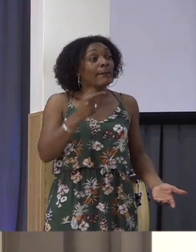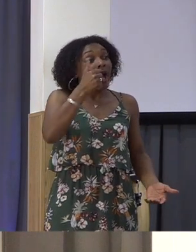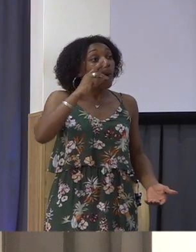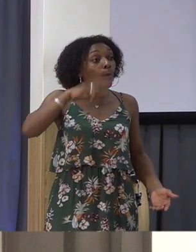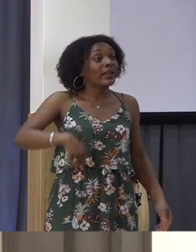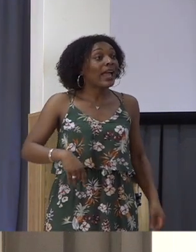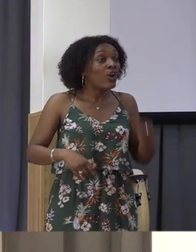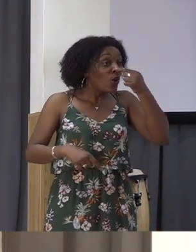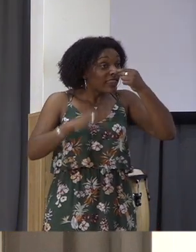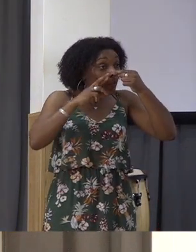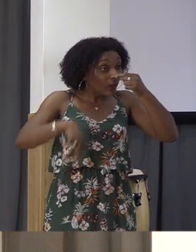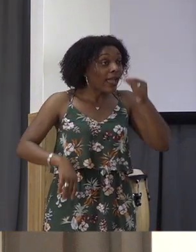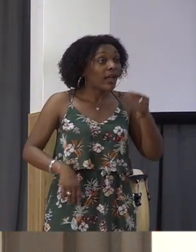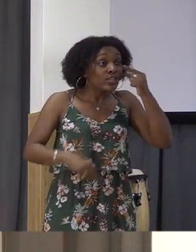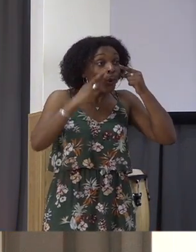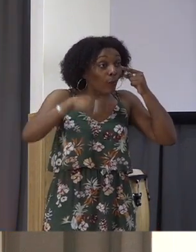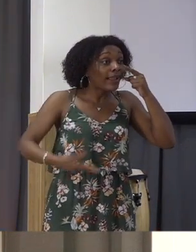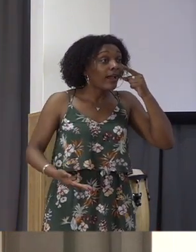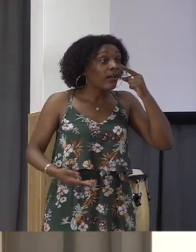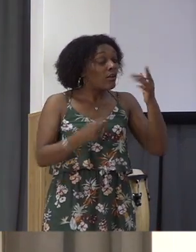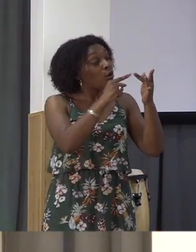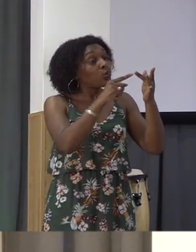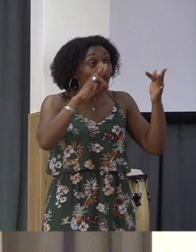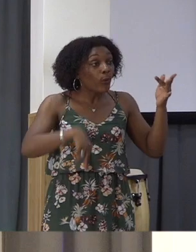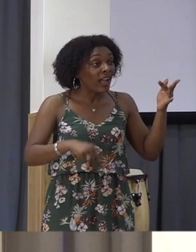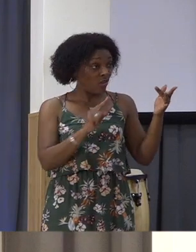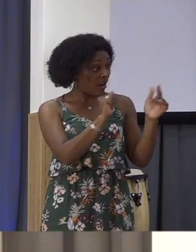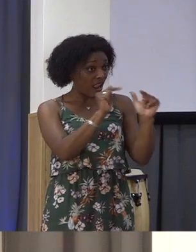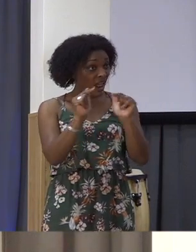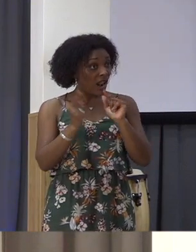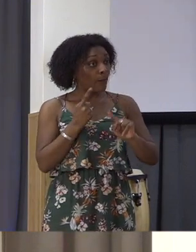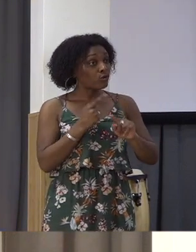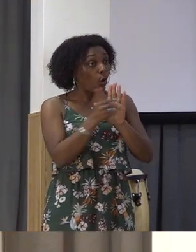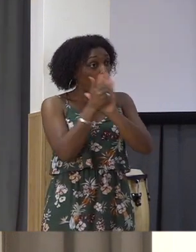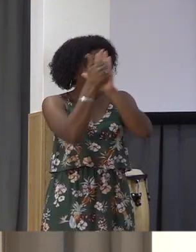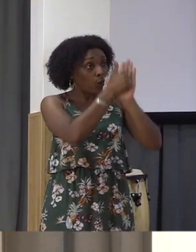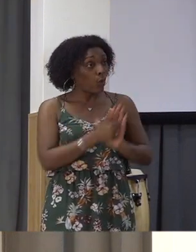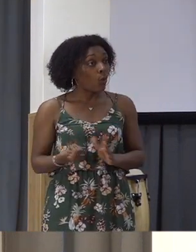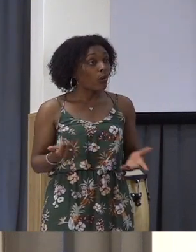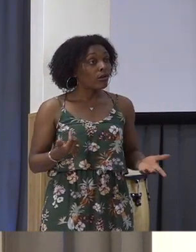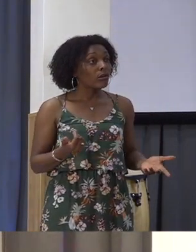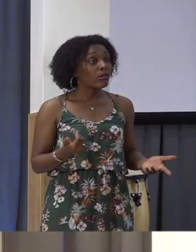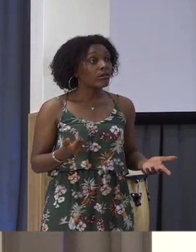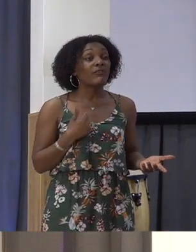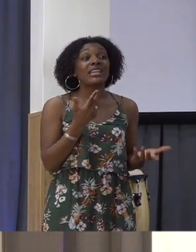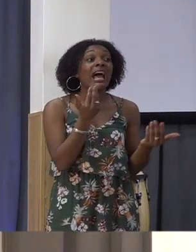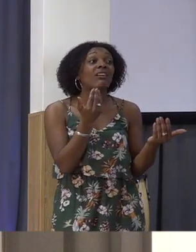le corps a un rôle. Il n'y a pas un membre dans notre corps qui est là, qui attend, qui ne fait rien.